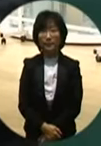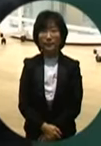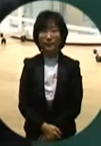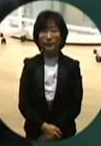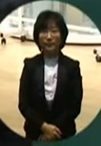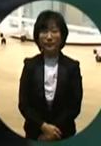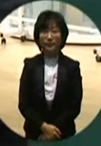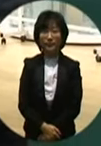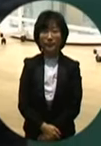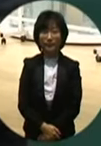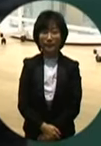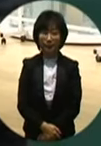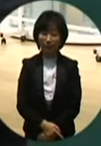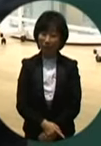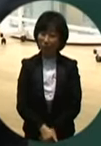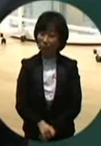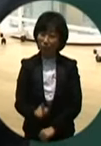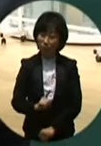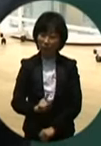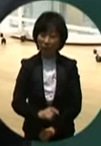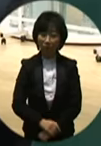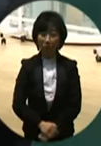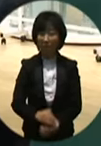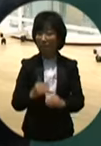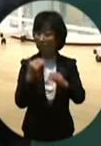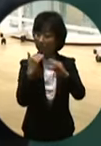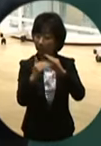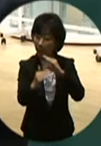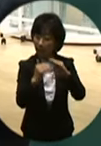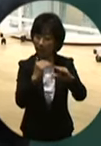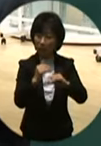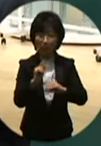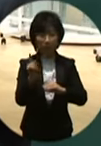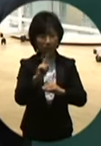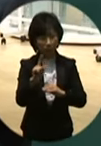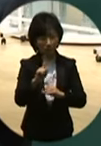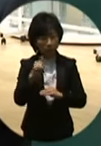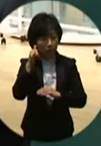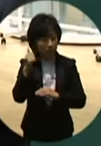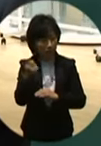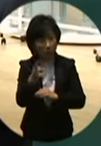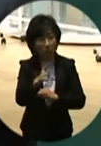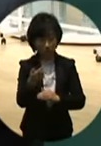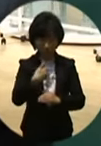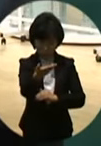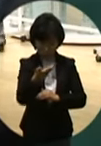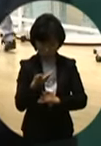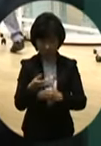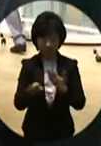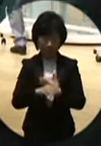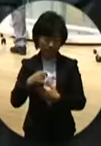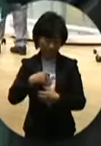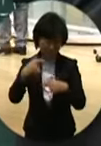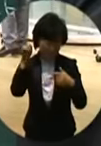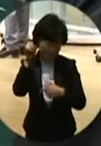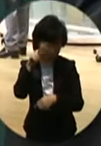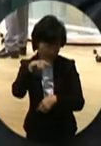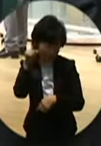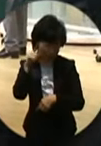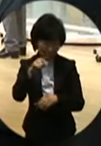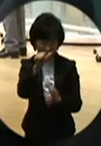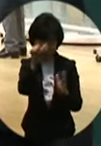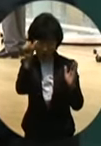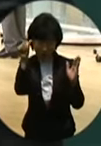매일이나 내가 보낼 수 있는 걸 연락처만 주면 하겠다. So and I will do it if you give me a contact information, for example, your